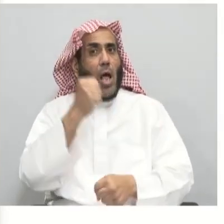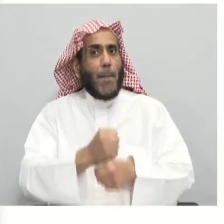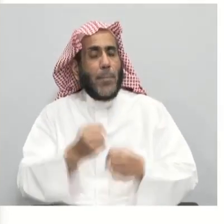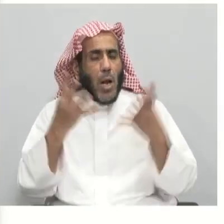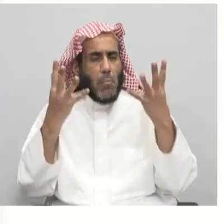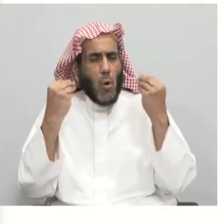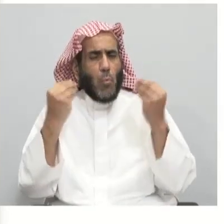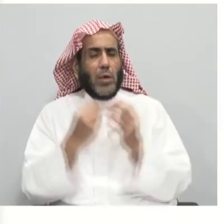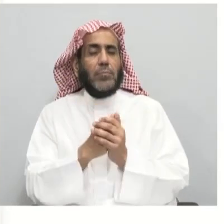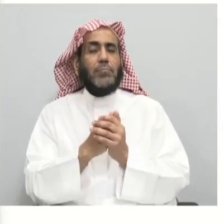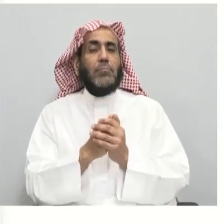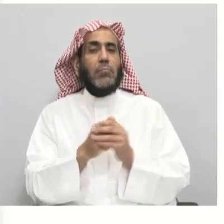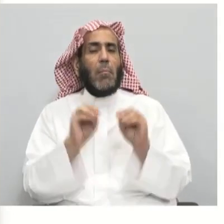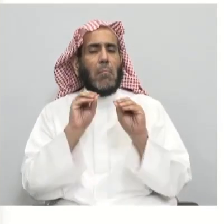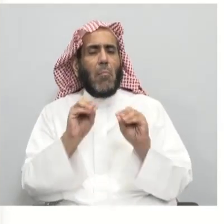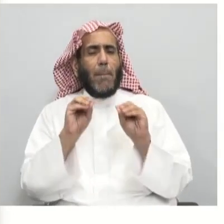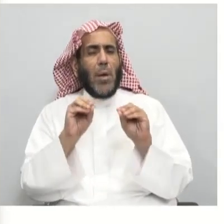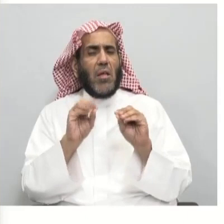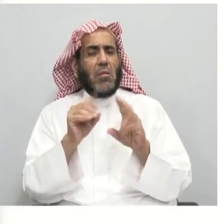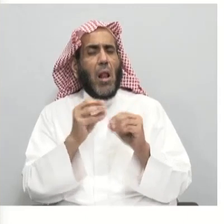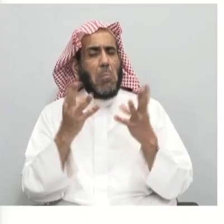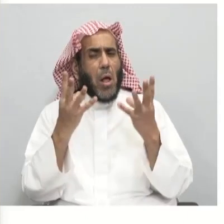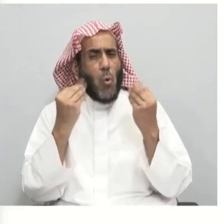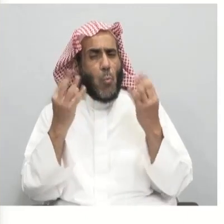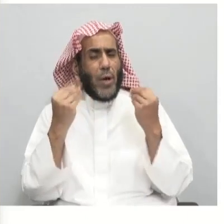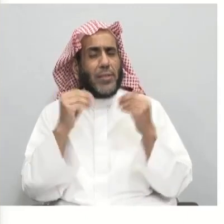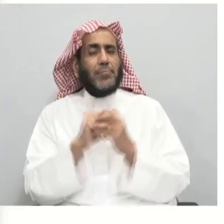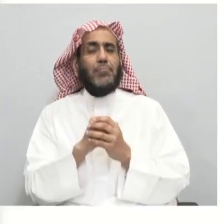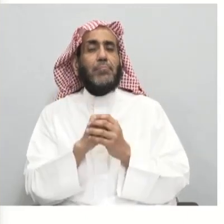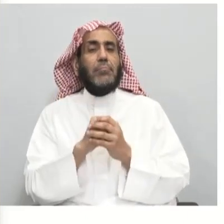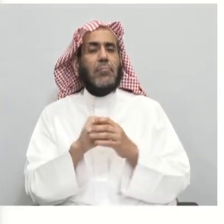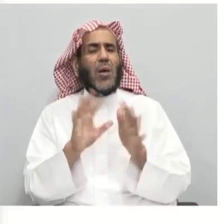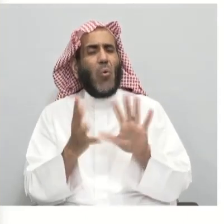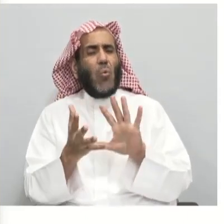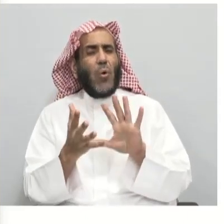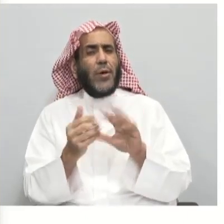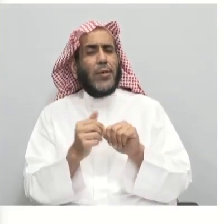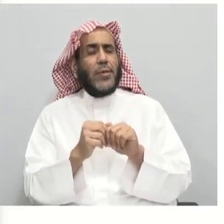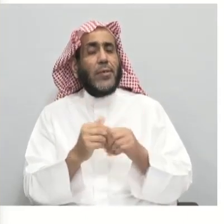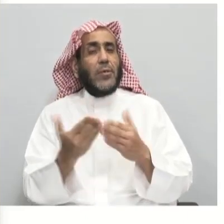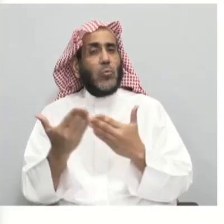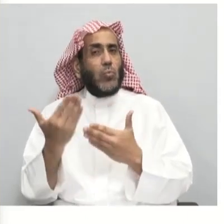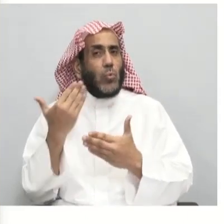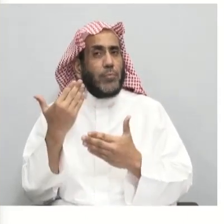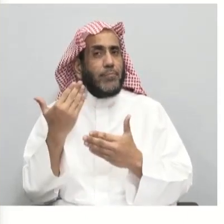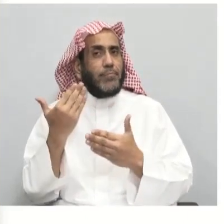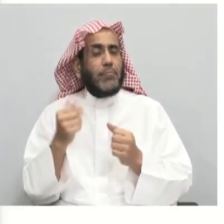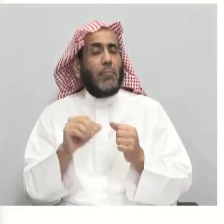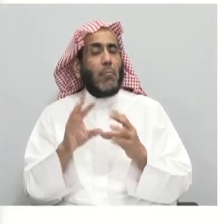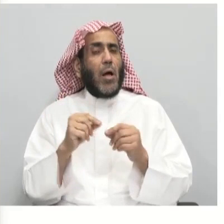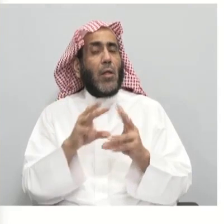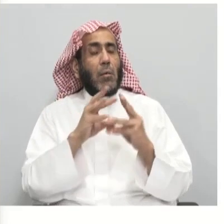المعلوماتي ناخذ بعض المعلومات او نعود الى بعض